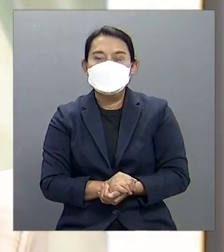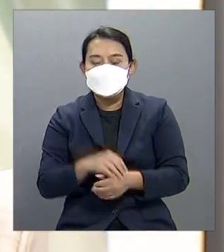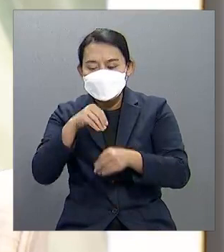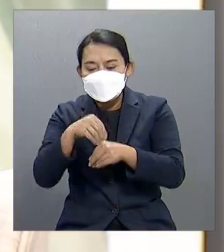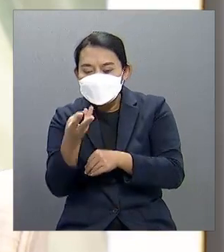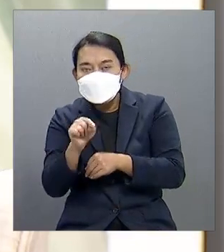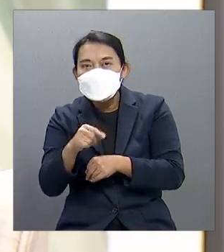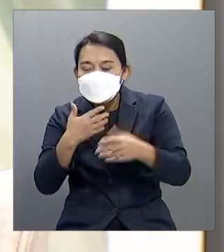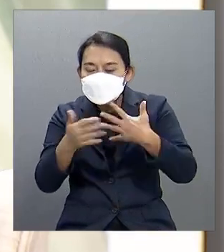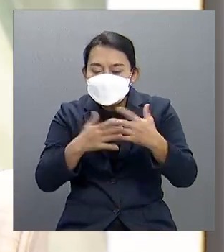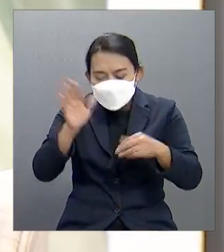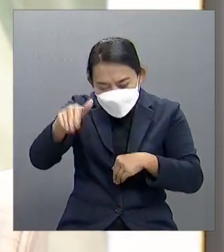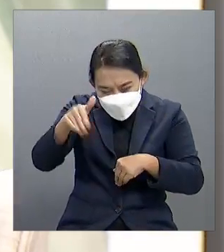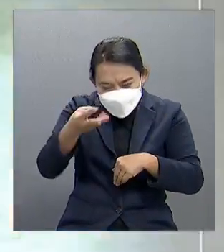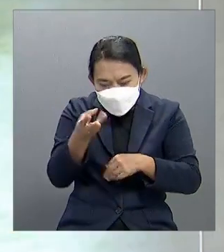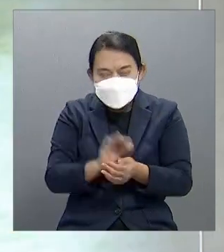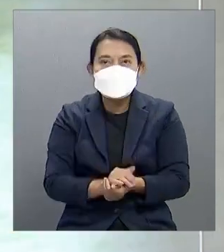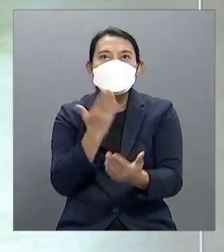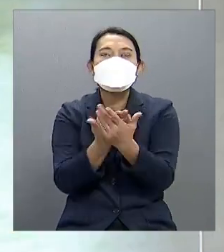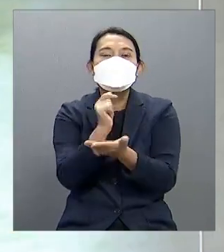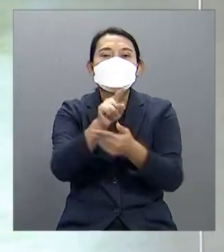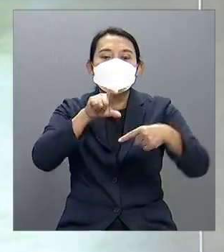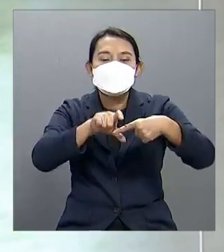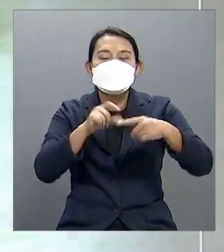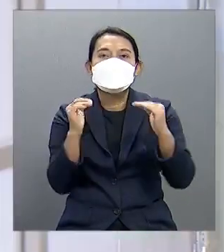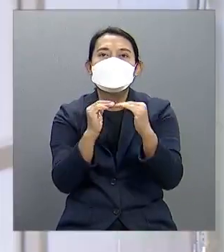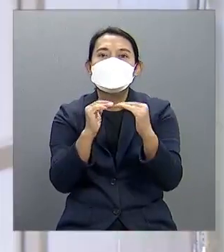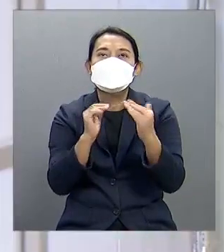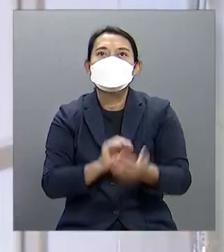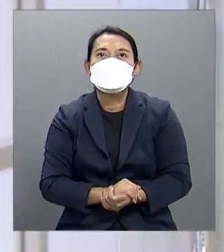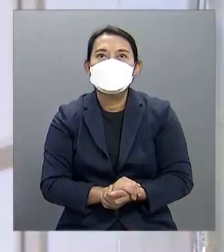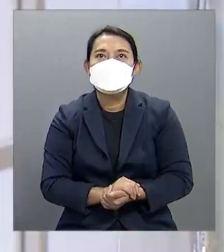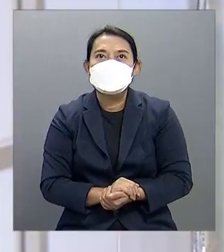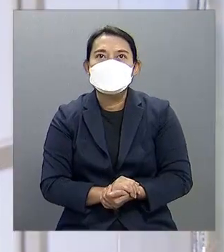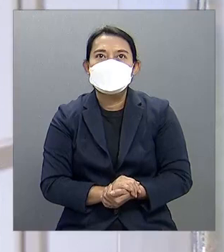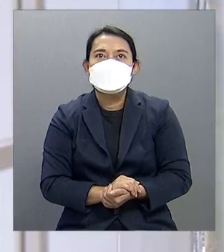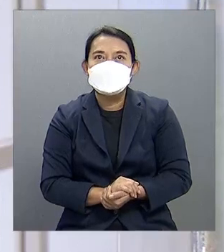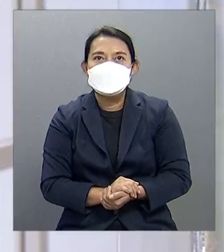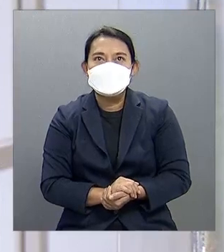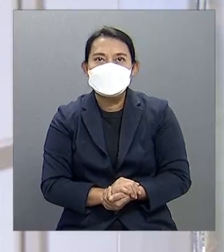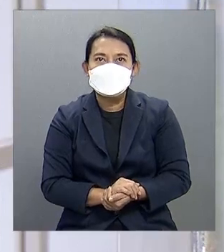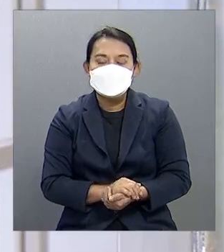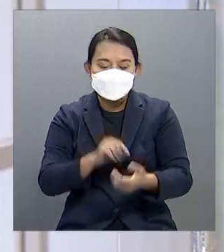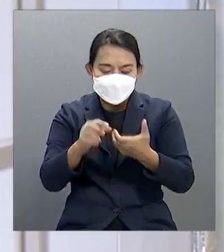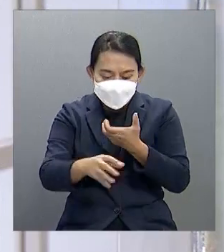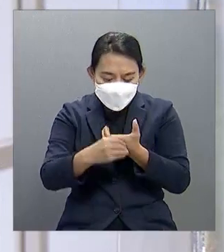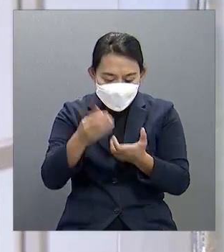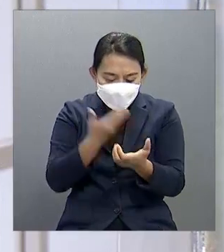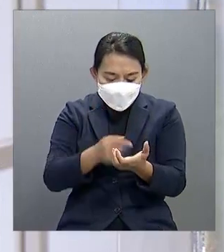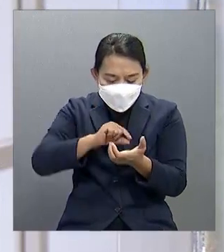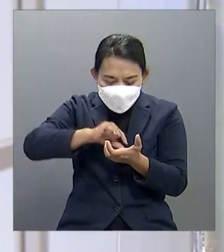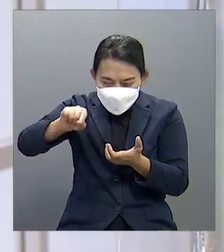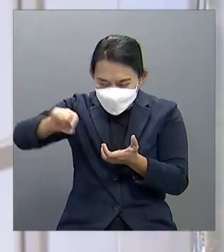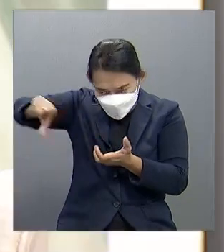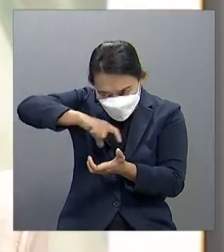แป๊บเดียวต่อใจเท่ากันประโยคมันอยู่ใจความ พอเสร็จงานแล้วก็แคปบาร์โค้ดส่งไปให้โอนเงินมาให้เท่ากันสังคมความเ